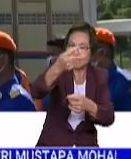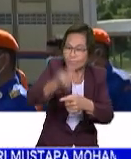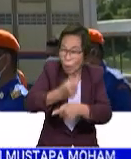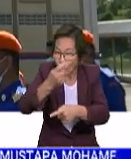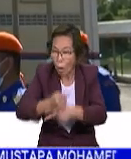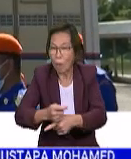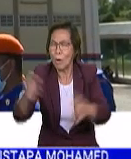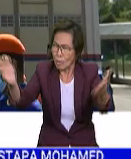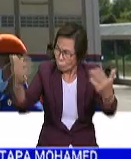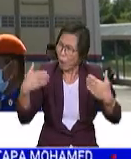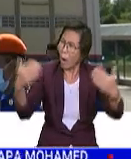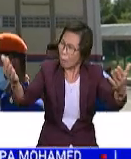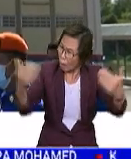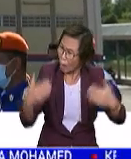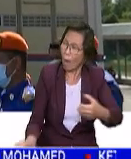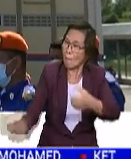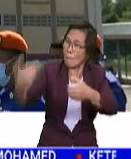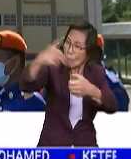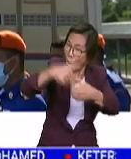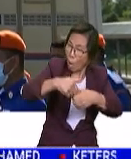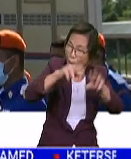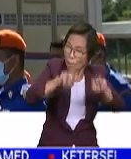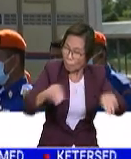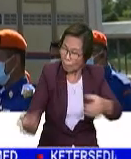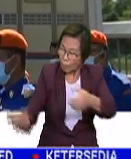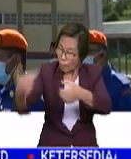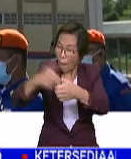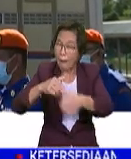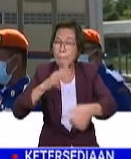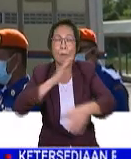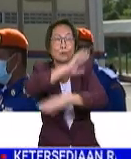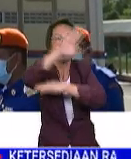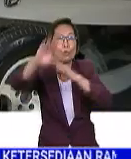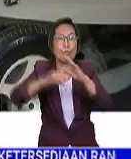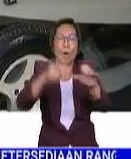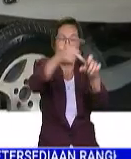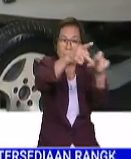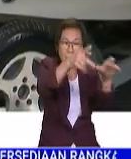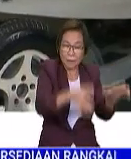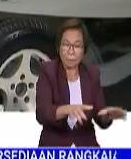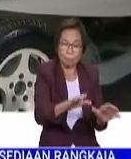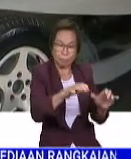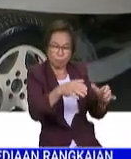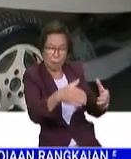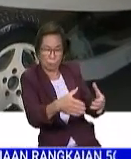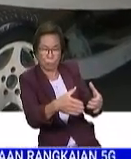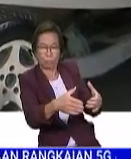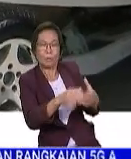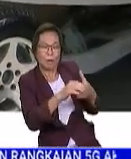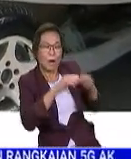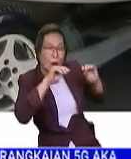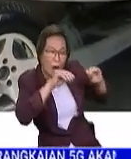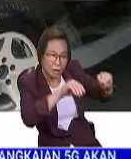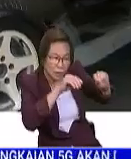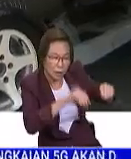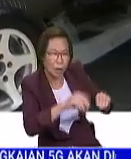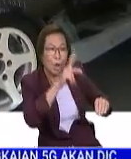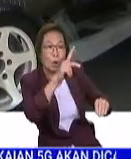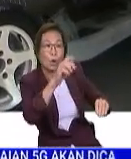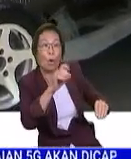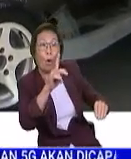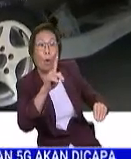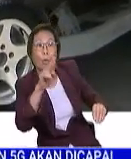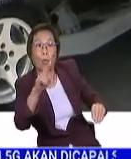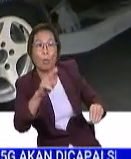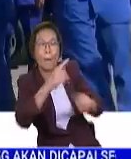berpusatal elajar kaspa Beliau berkata kesemua peserta pasukan akan dibimbing melalui kurikulum